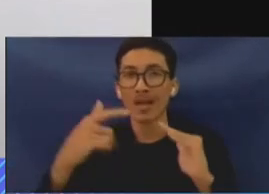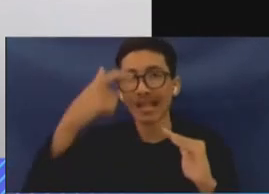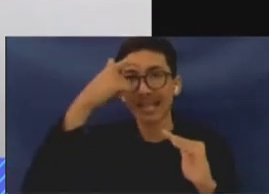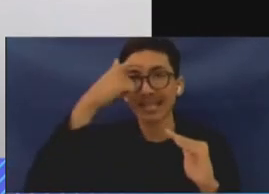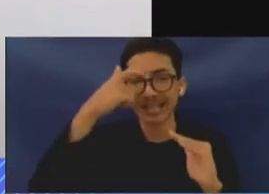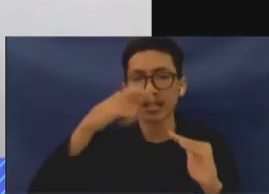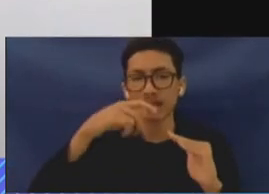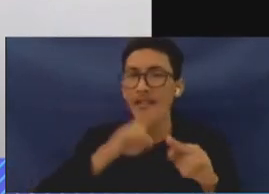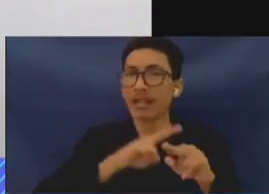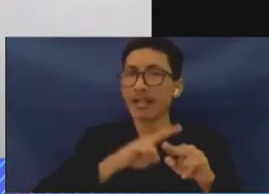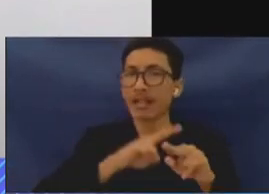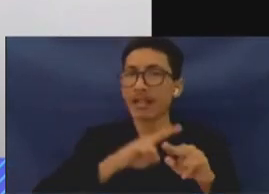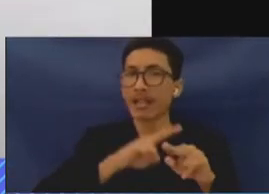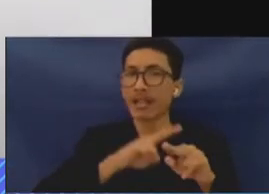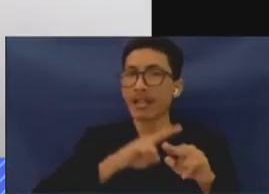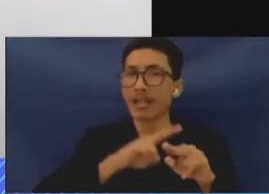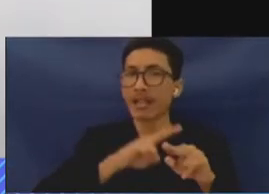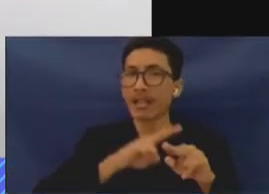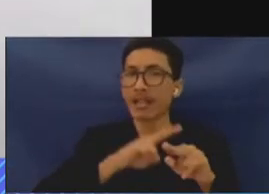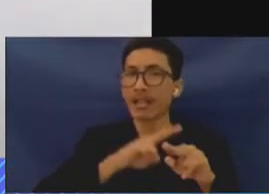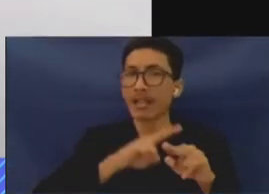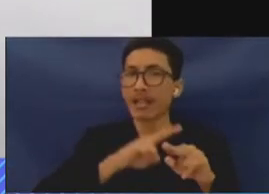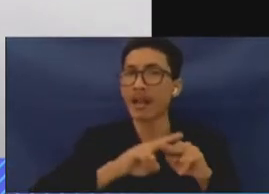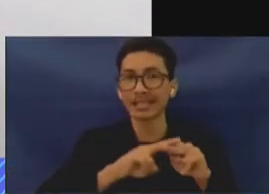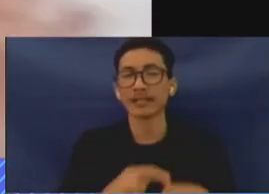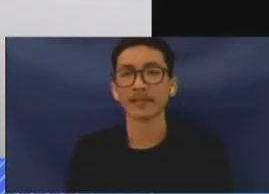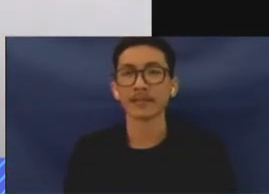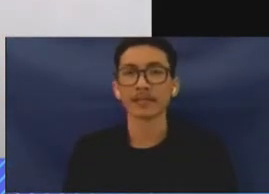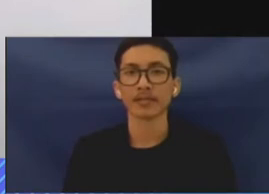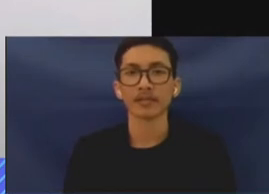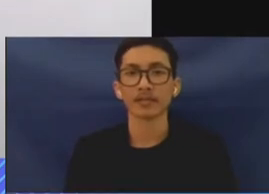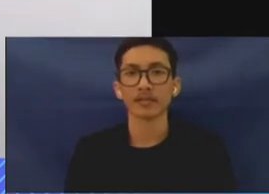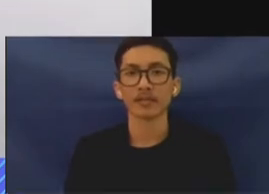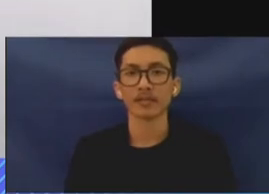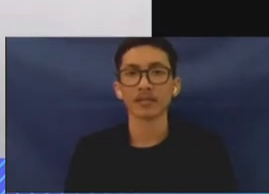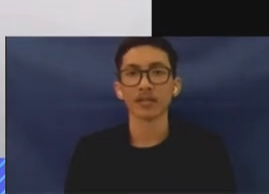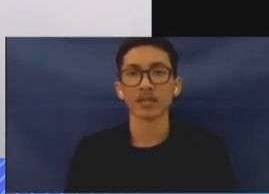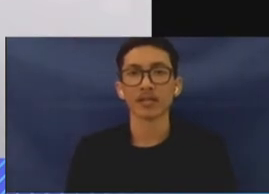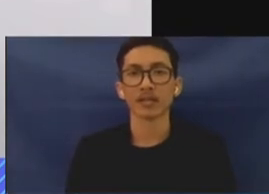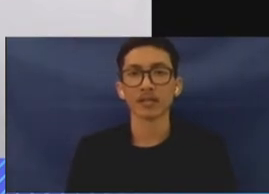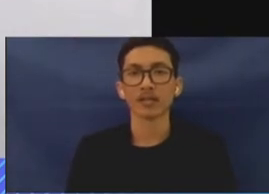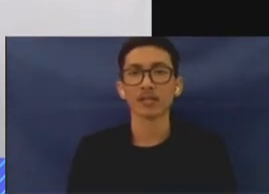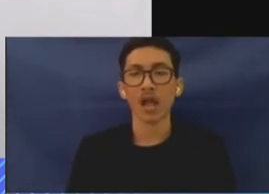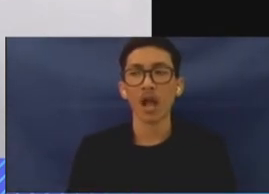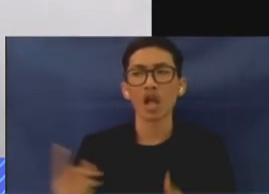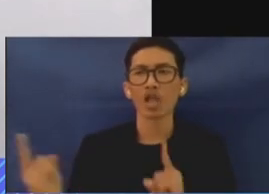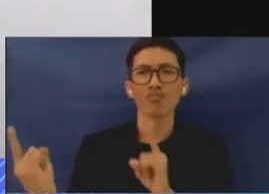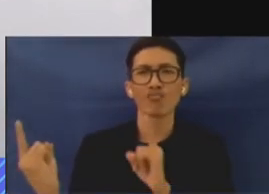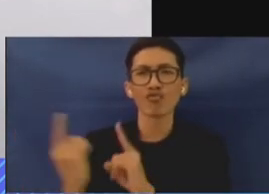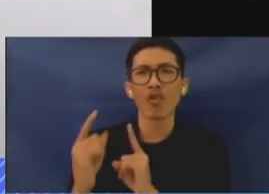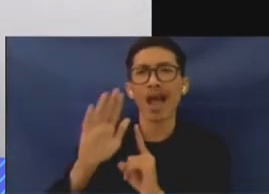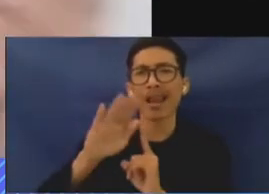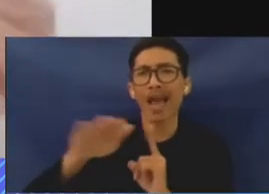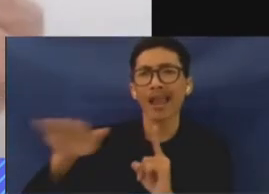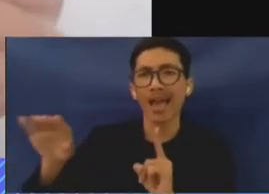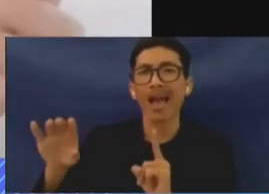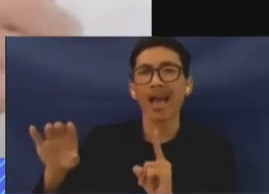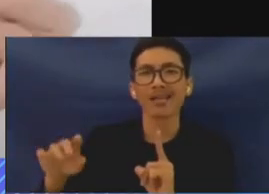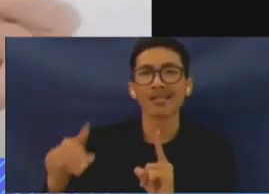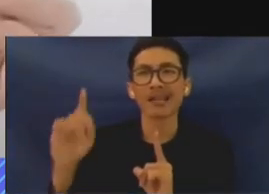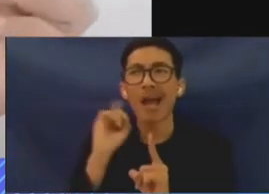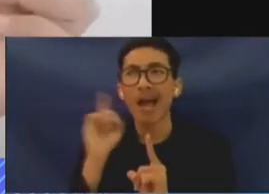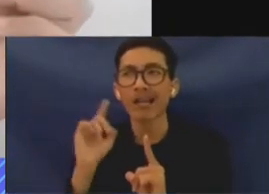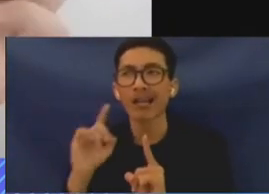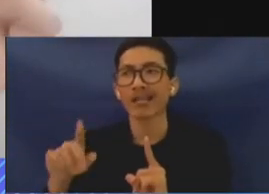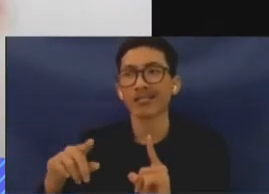itu dia nggak selalu ketemu sama anak tuli gitu, jadi ketemu juga dengan anak-anak yang lain gitu. Dan Masya Allah mereka tuh main gitu